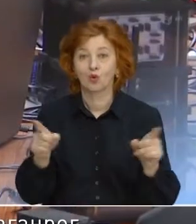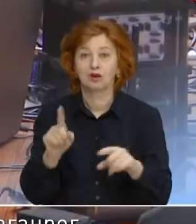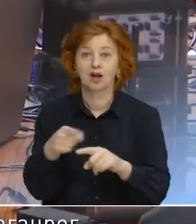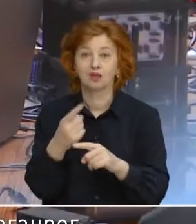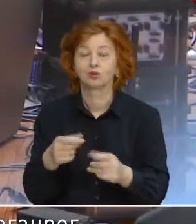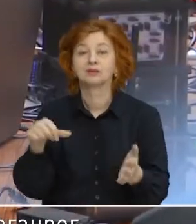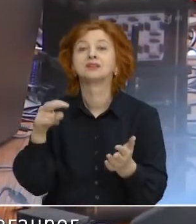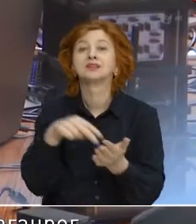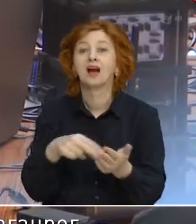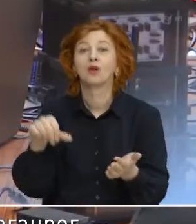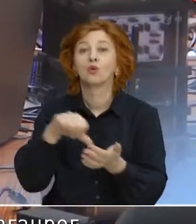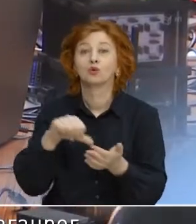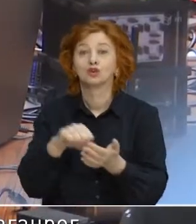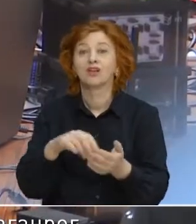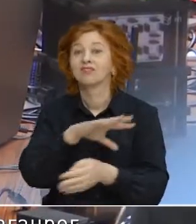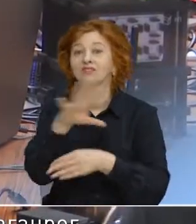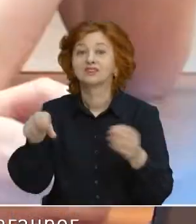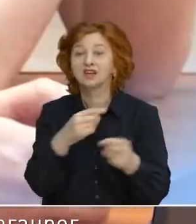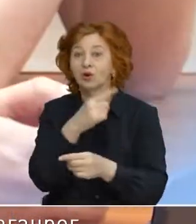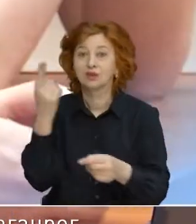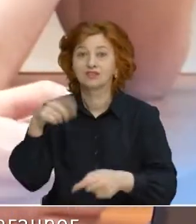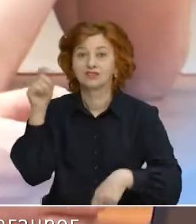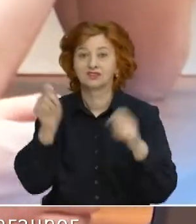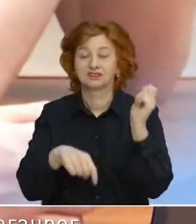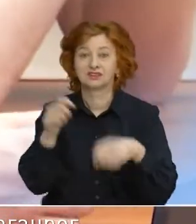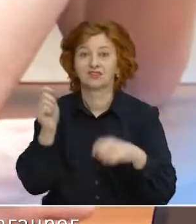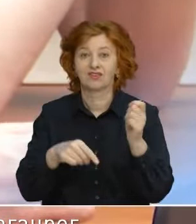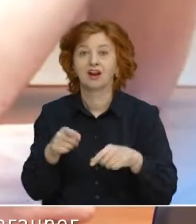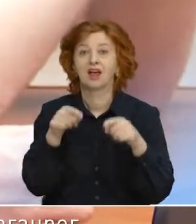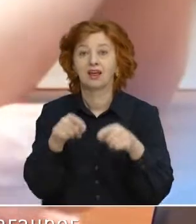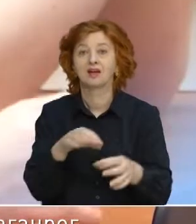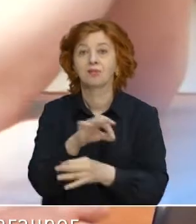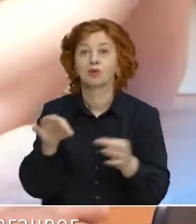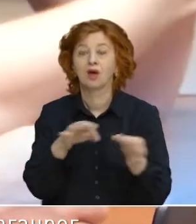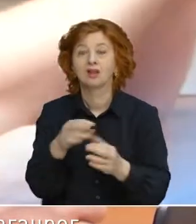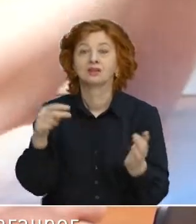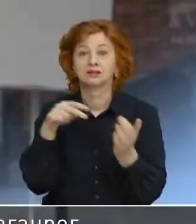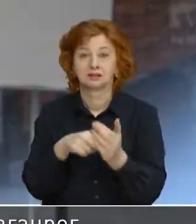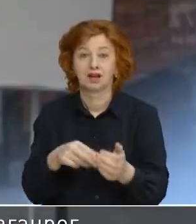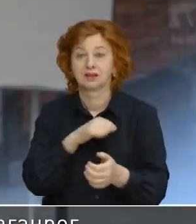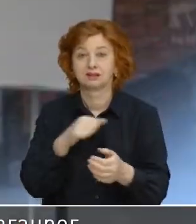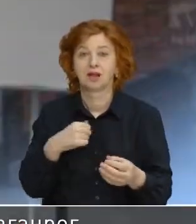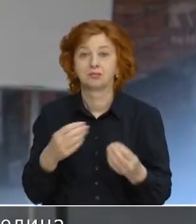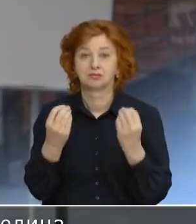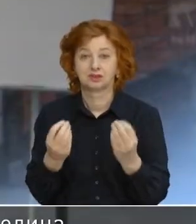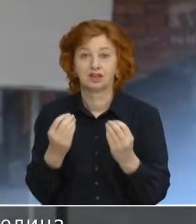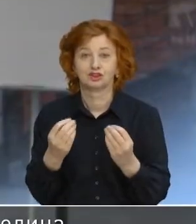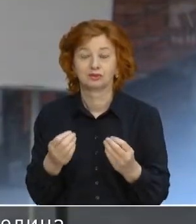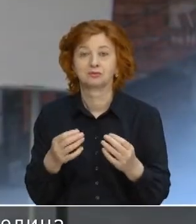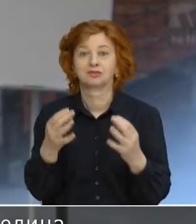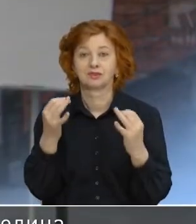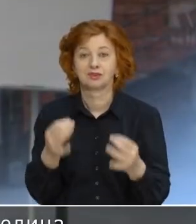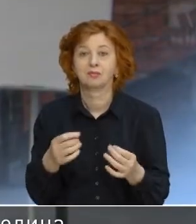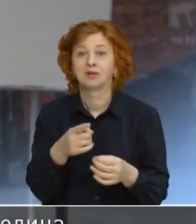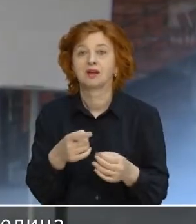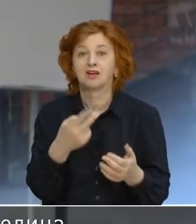стали участниками всероссийского фестиваля «Открытый космос». Именно их проекты стали самыми заметными. Наш проект заключался в том, чтобы